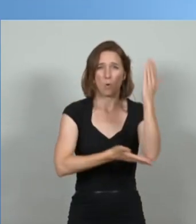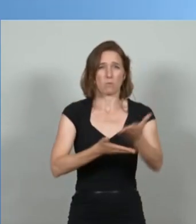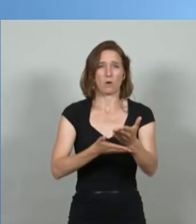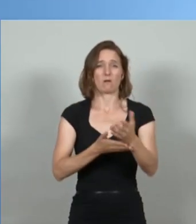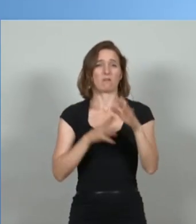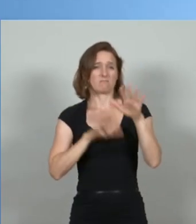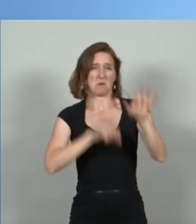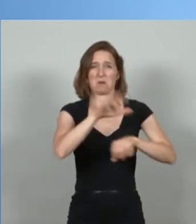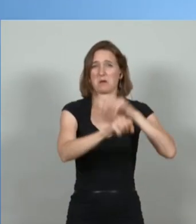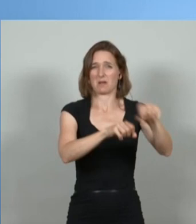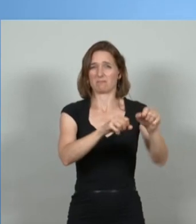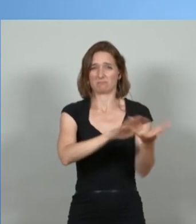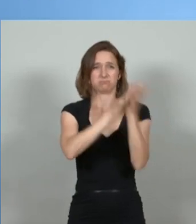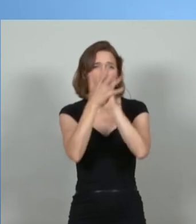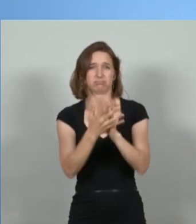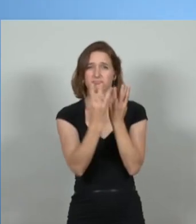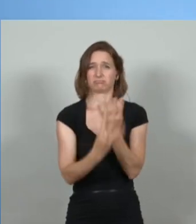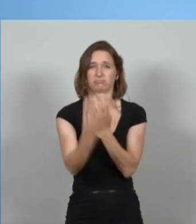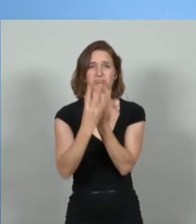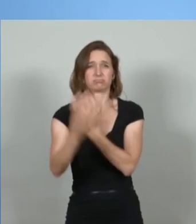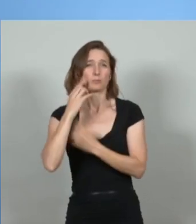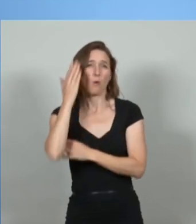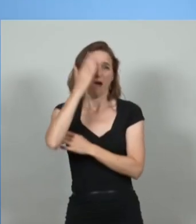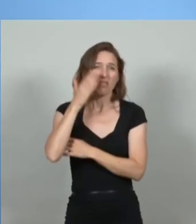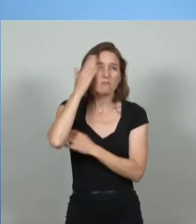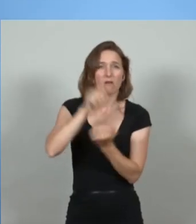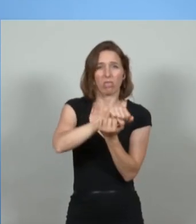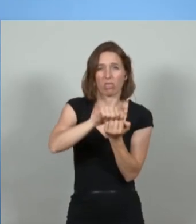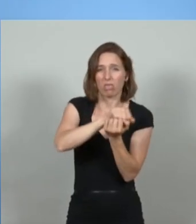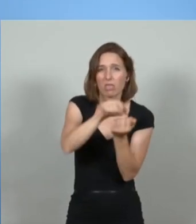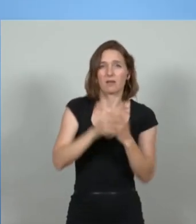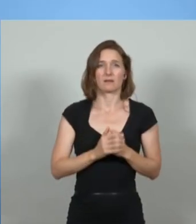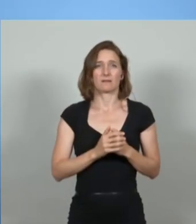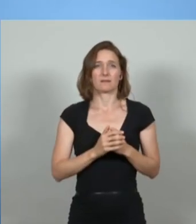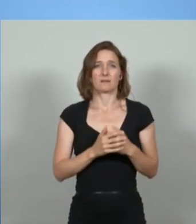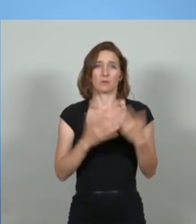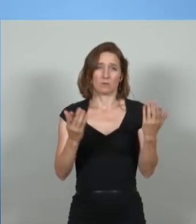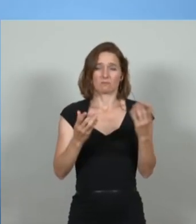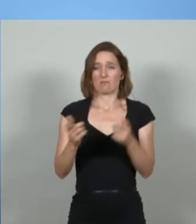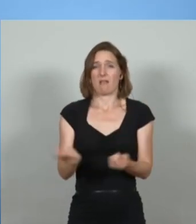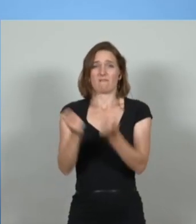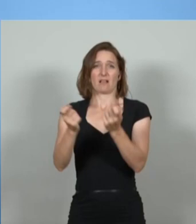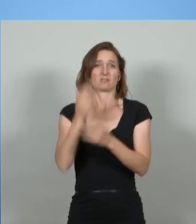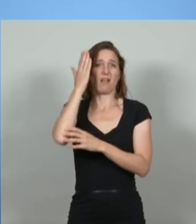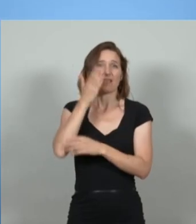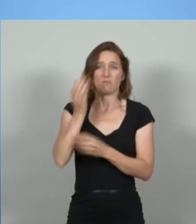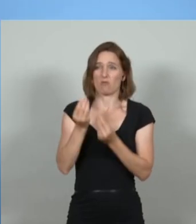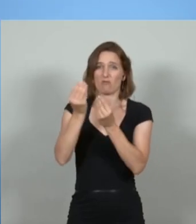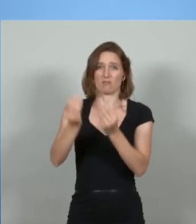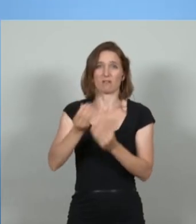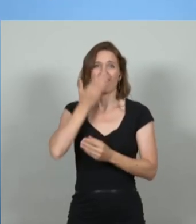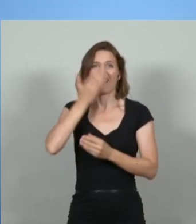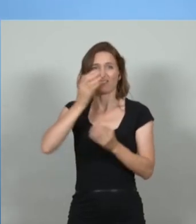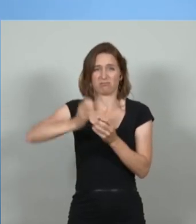approvisionnement ces élevages émissions de gaz à effet de serre consommation massive des ressources en eau eutrophisation plus